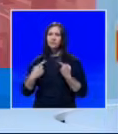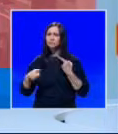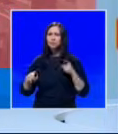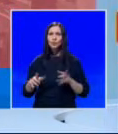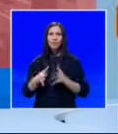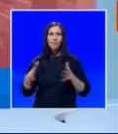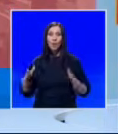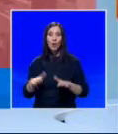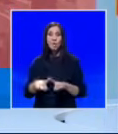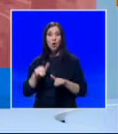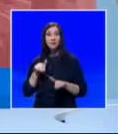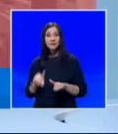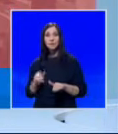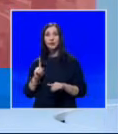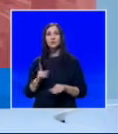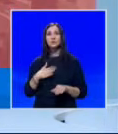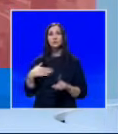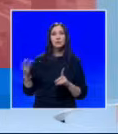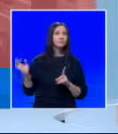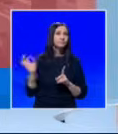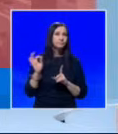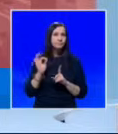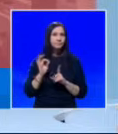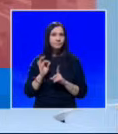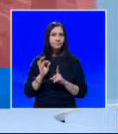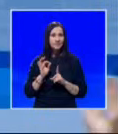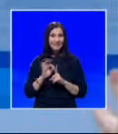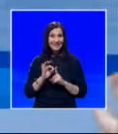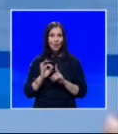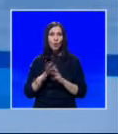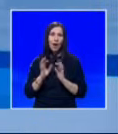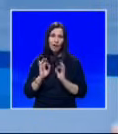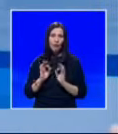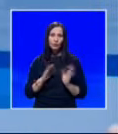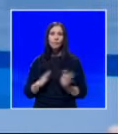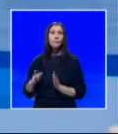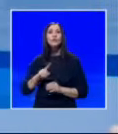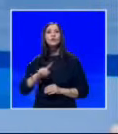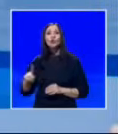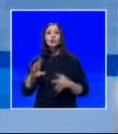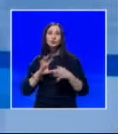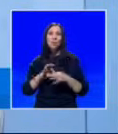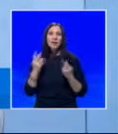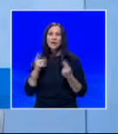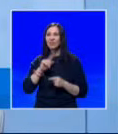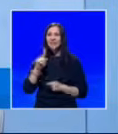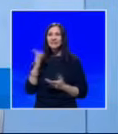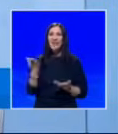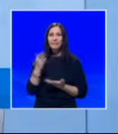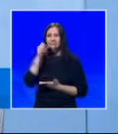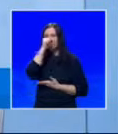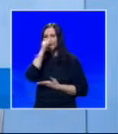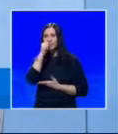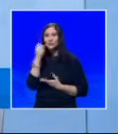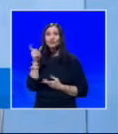други по-големи отстъпки, които са целели реално. Докато от сглобката си играта не се сърди човече, и говорят само на един